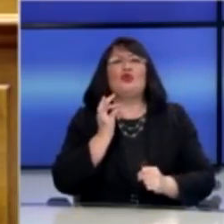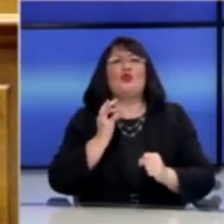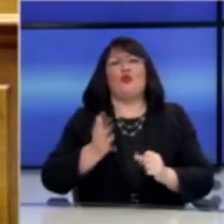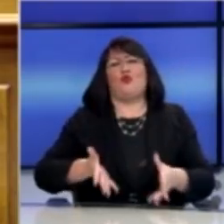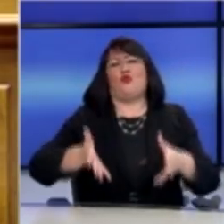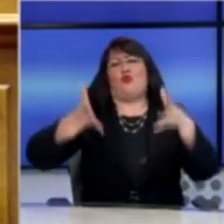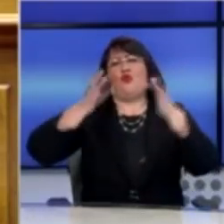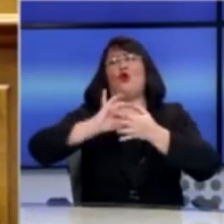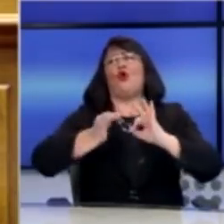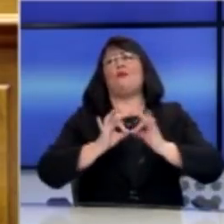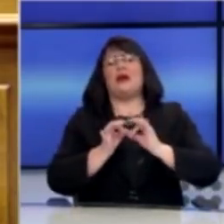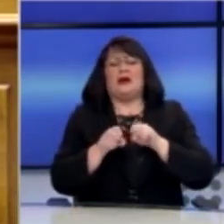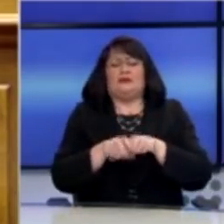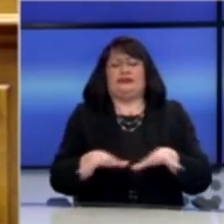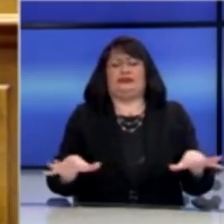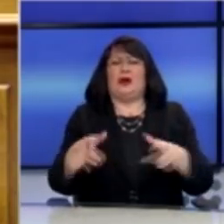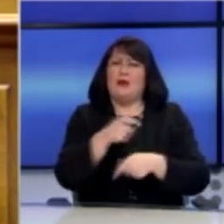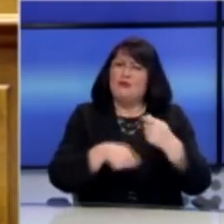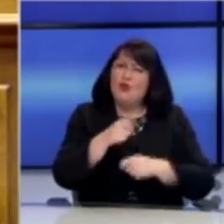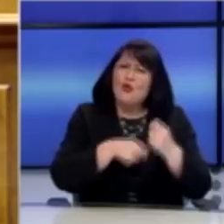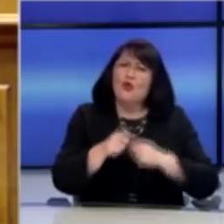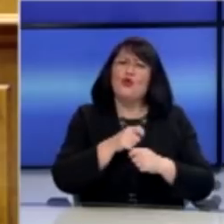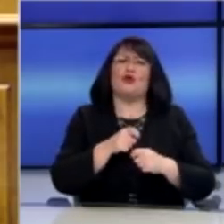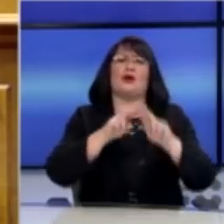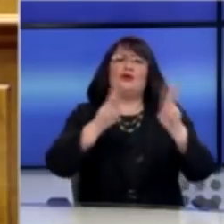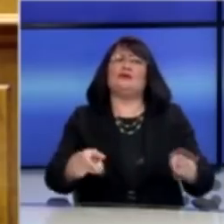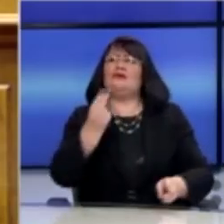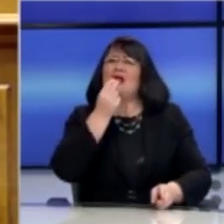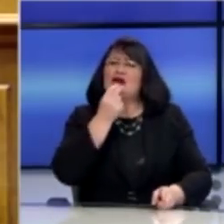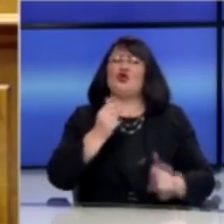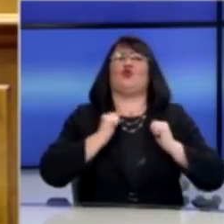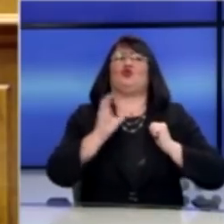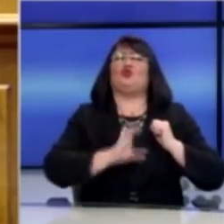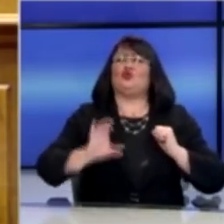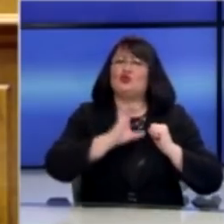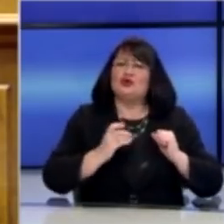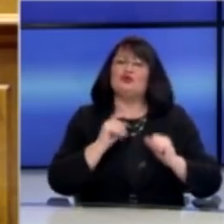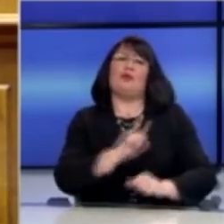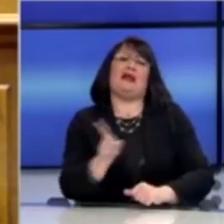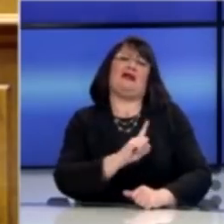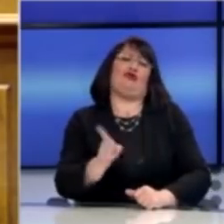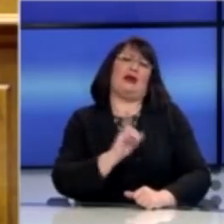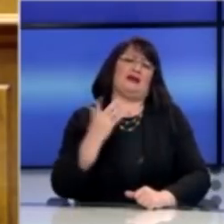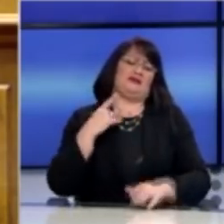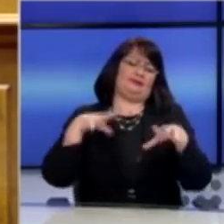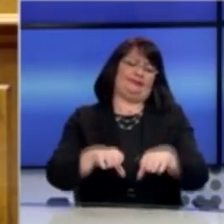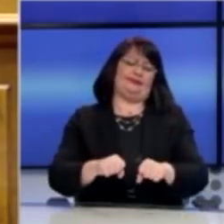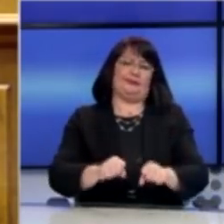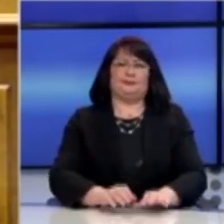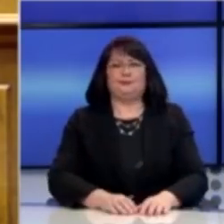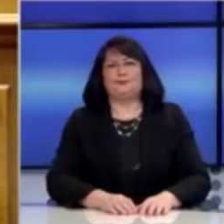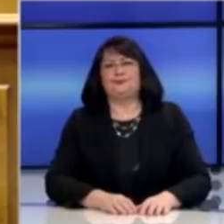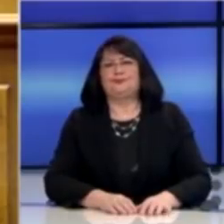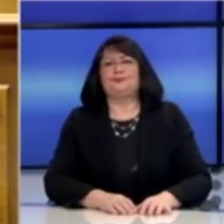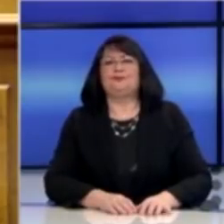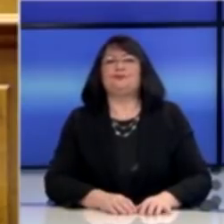μεγάλοι όμιλοι χώρο ανάπτυξης στο εμπόριο, στην εστίαση, στον τουρισμό, στις μεταφορές. Η άμβλυνση